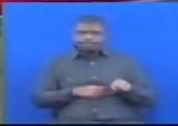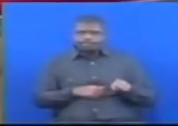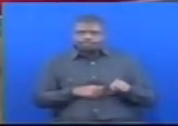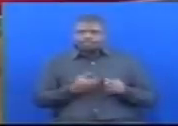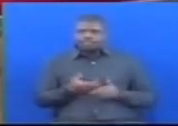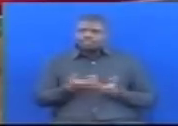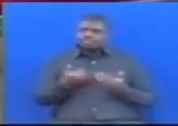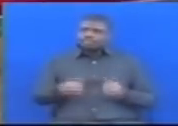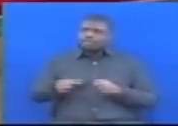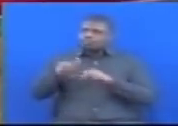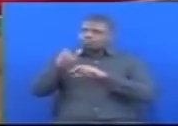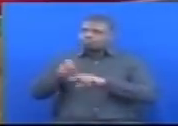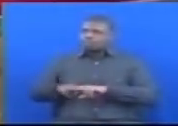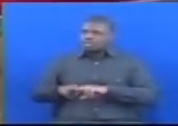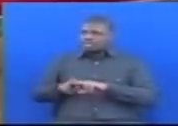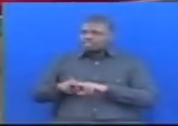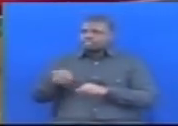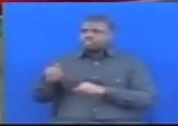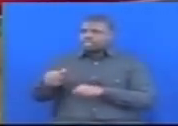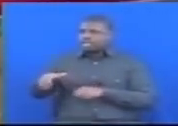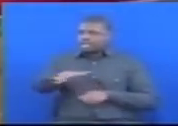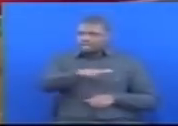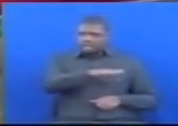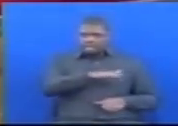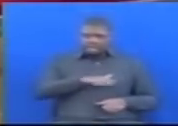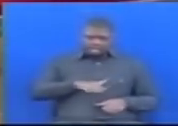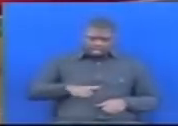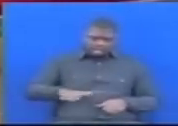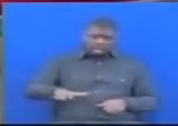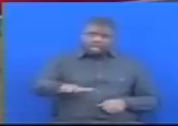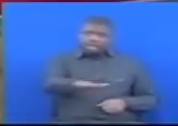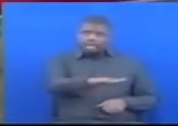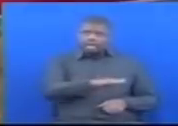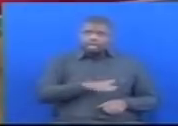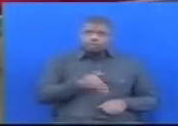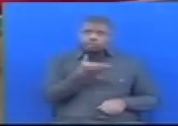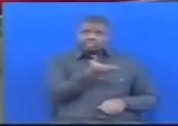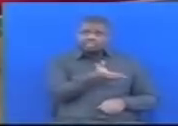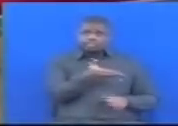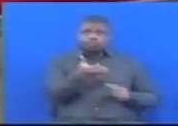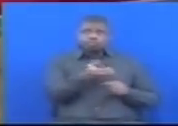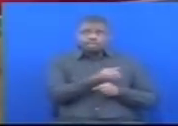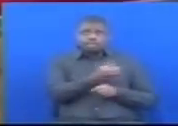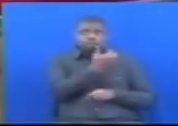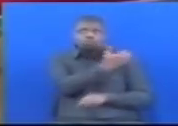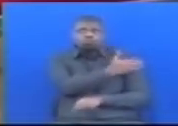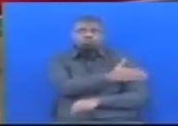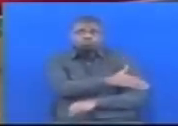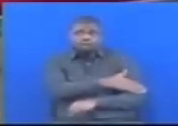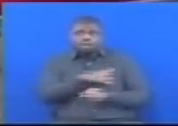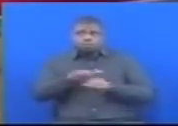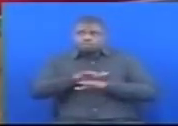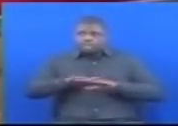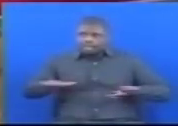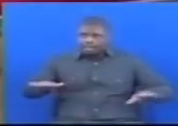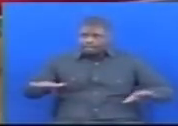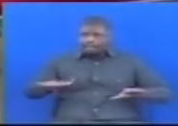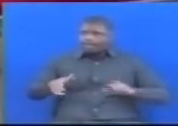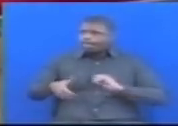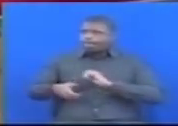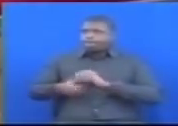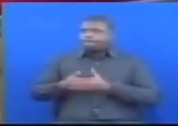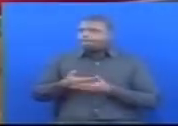Ndio sababu wakazi wa eneo hilo ikiwemo wafanyabiashara wa soko hilo dogo upata huduma za kiusalama katika kituo cha Bububu bila shaka